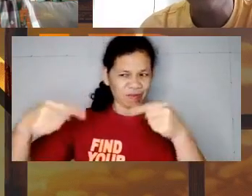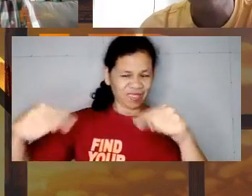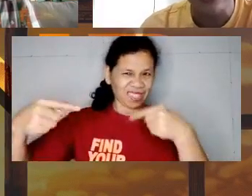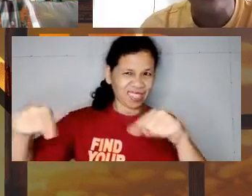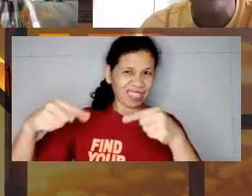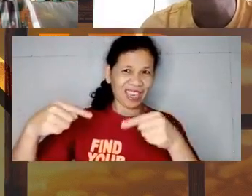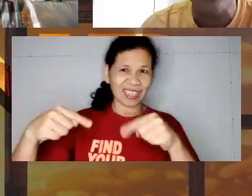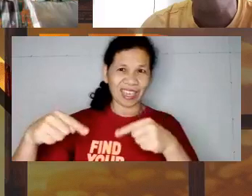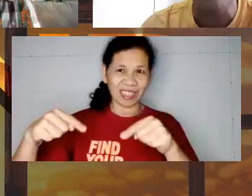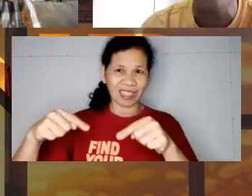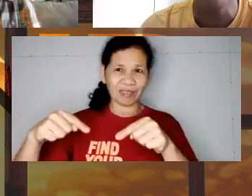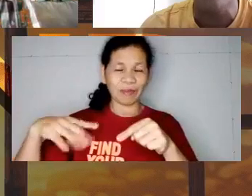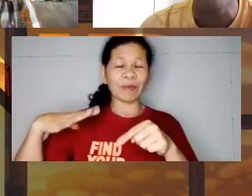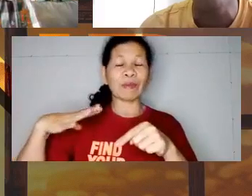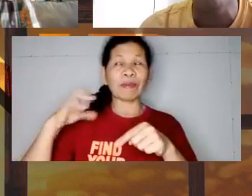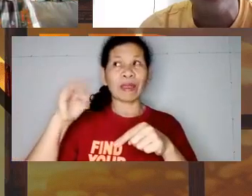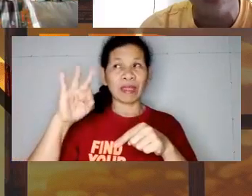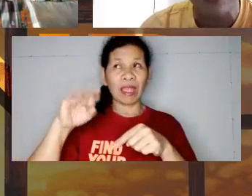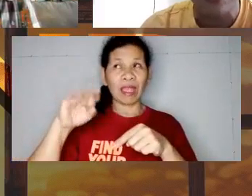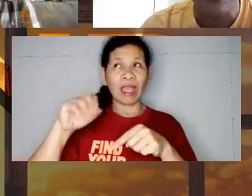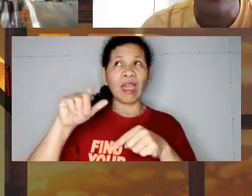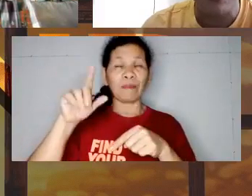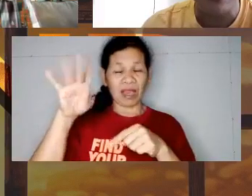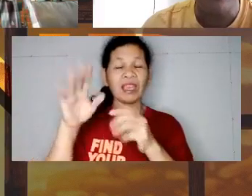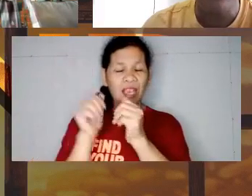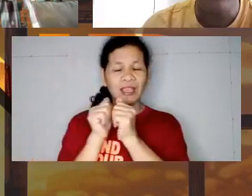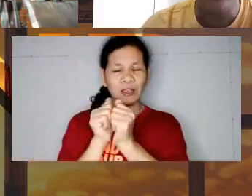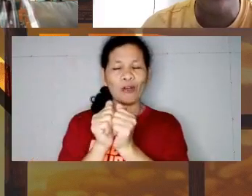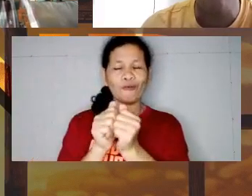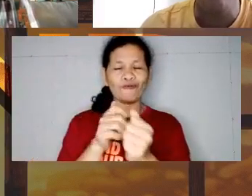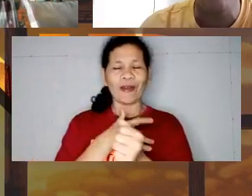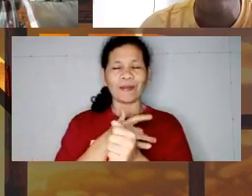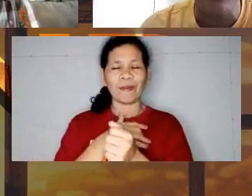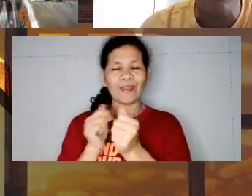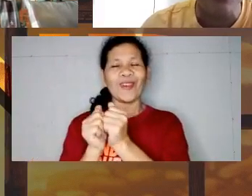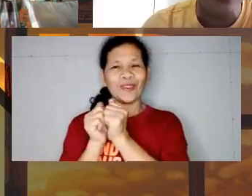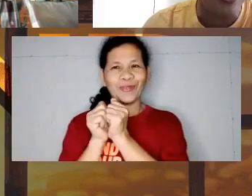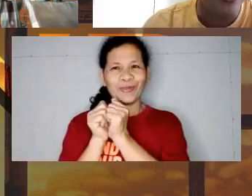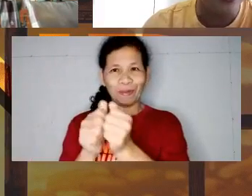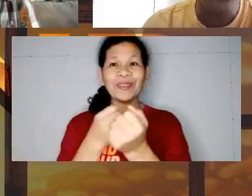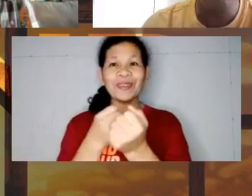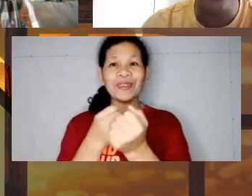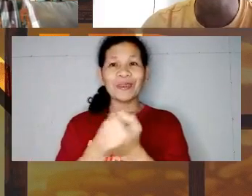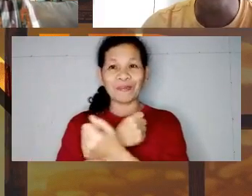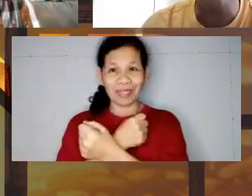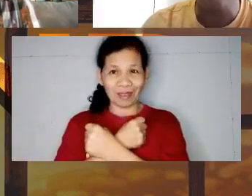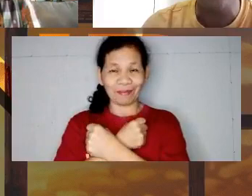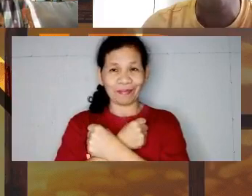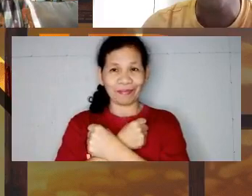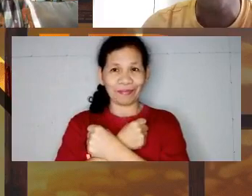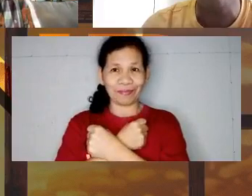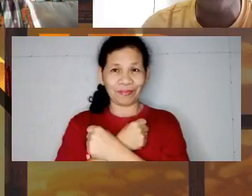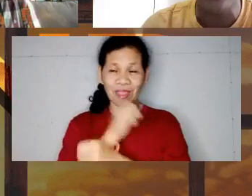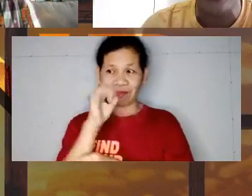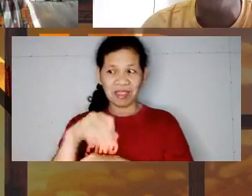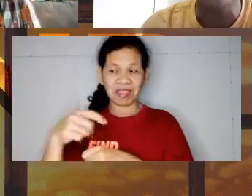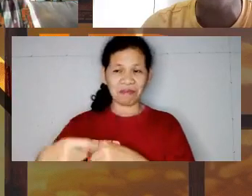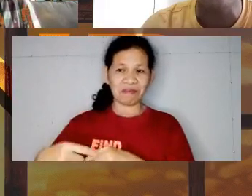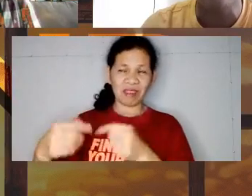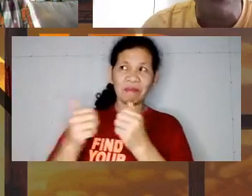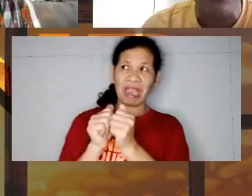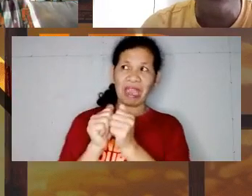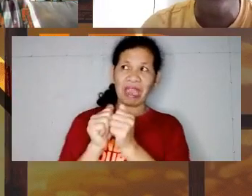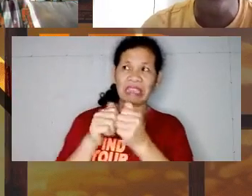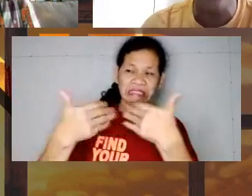kahit inaaway ka, pero pag nasa iyong Panginoon, piling mo kakampi mo siya. Di ba? Piling kakampi mo siya. Pero pag malayo ka sa Panginoon, piling mo talaga